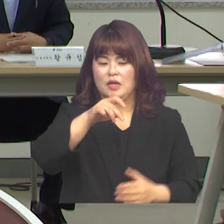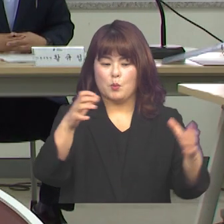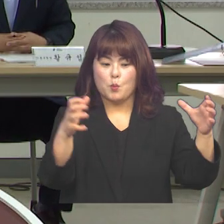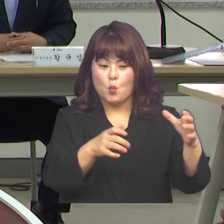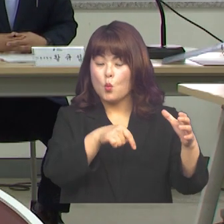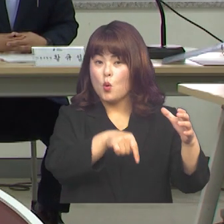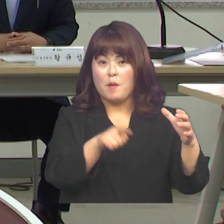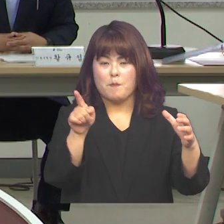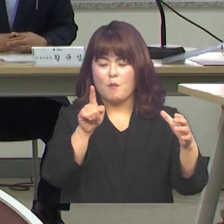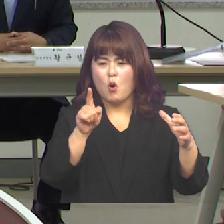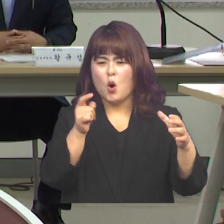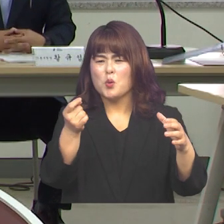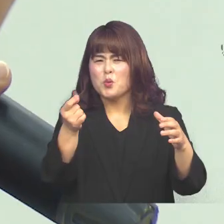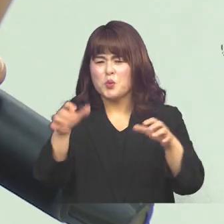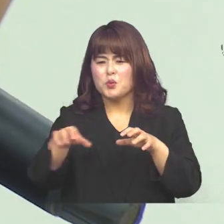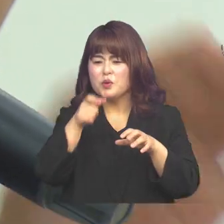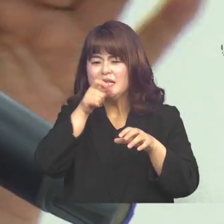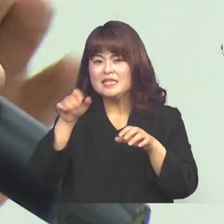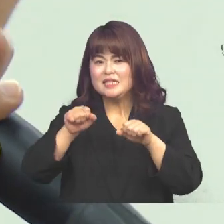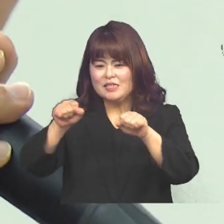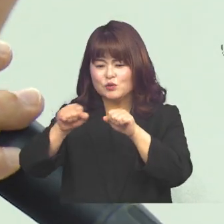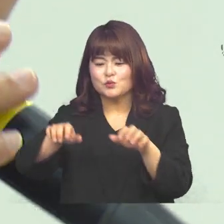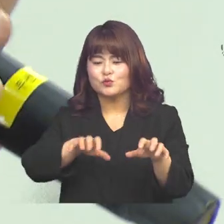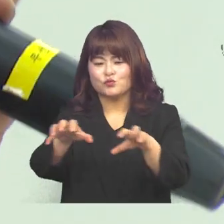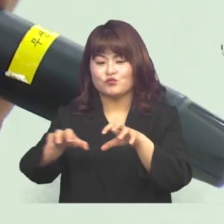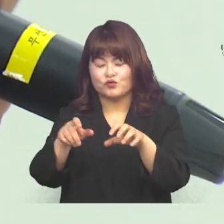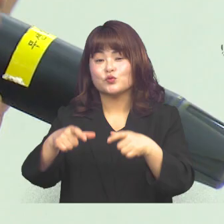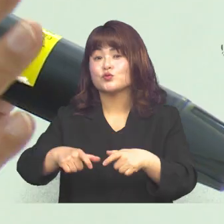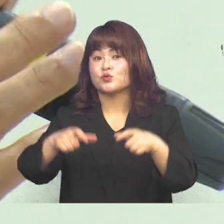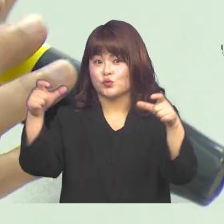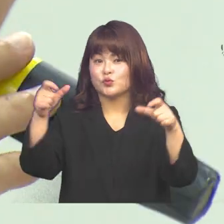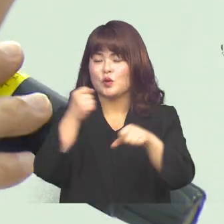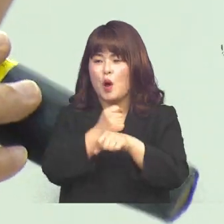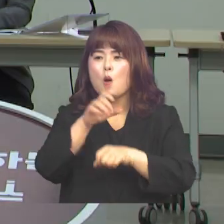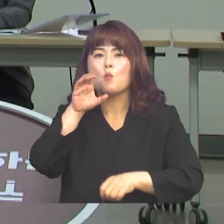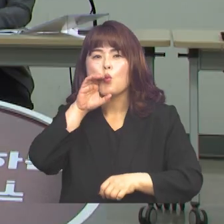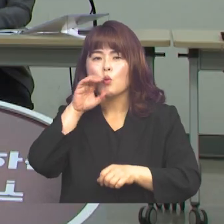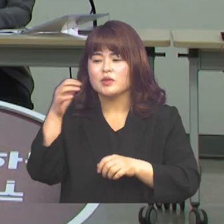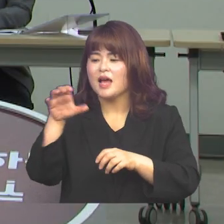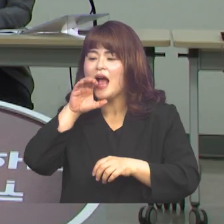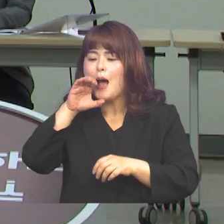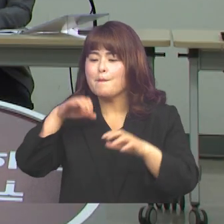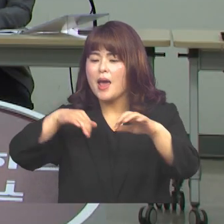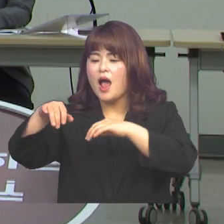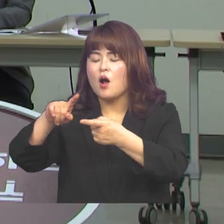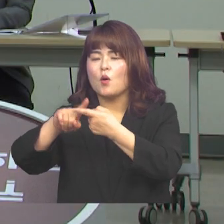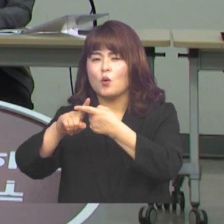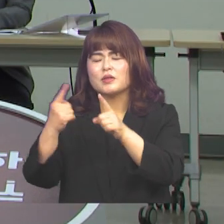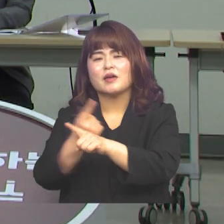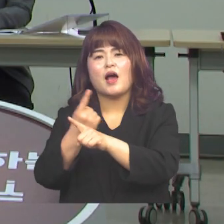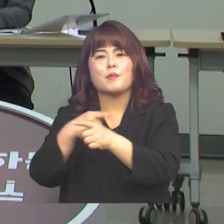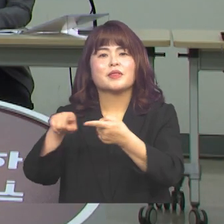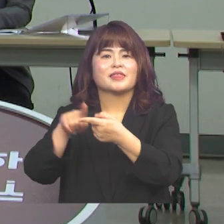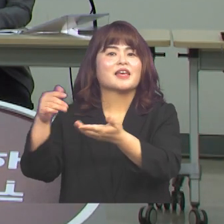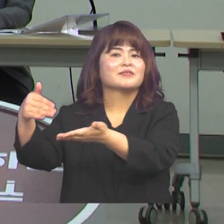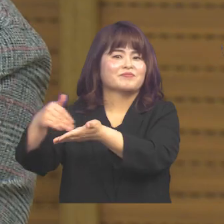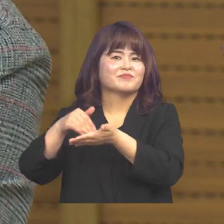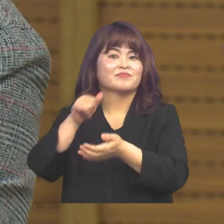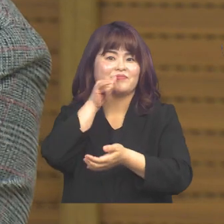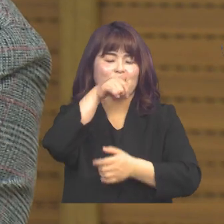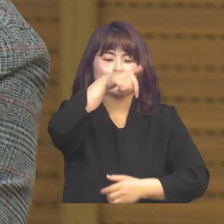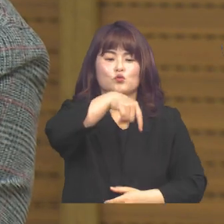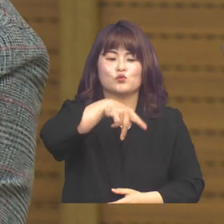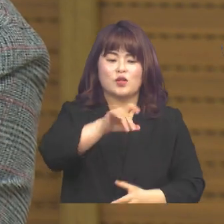보정동 주민간담회에서는 소형 전기 노면 청소차 도입 증대와 보정동 카페거리 정비 등에 대한 의견이